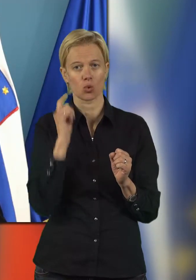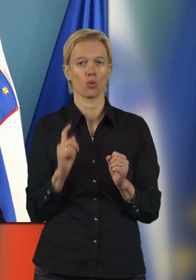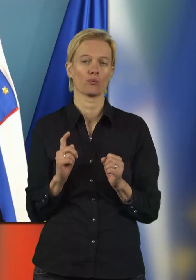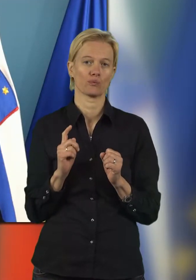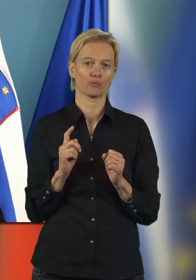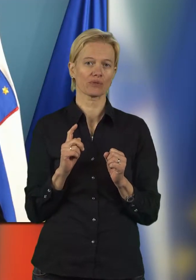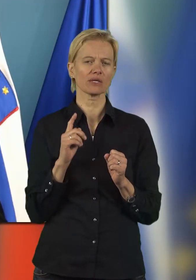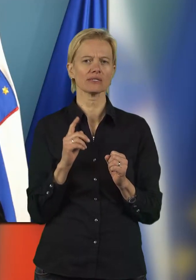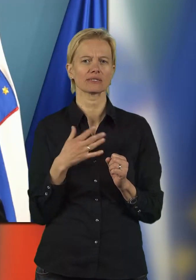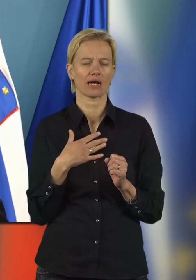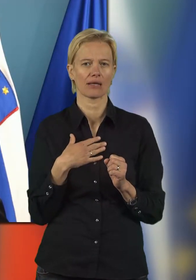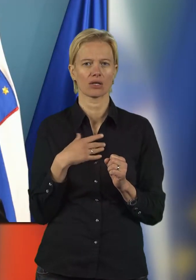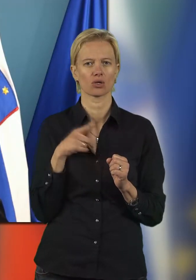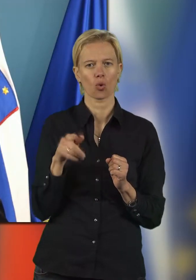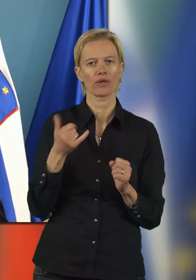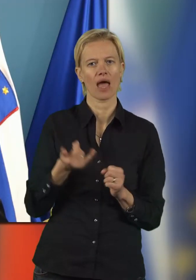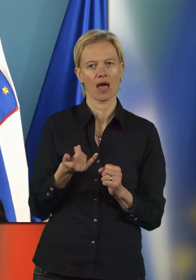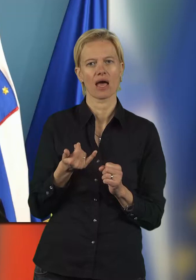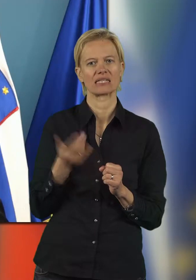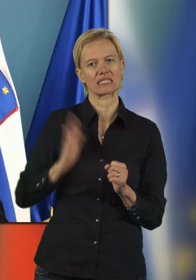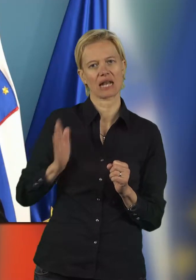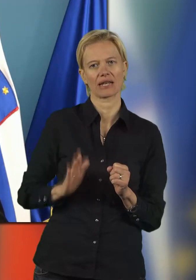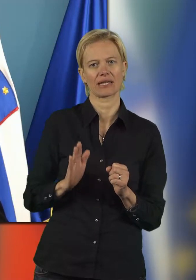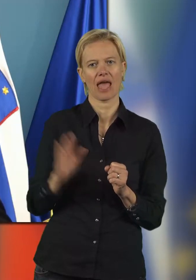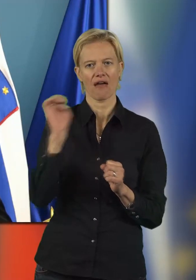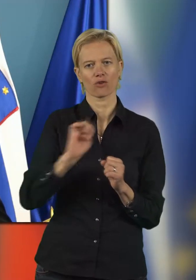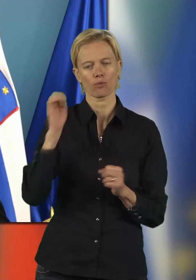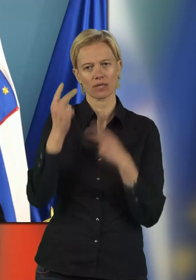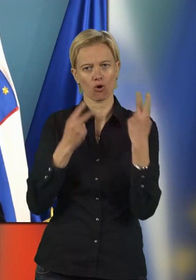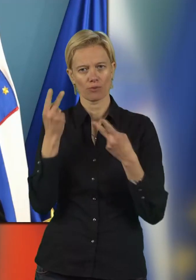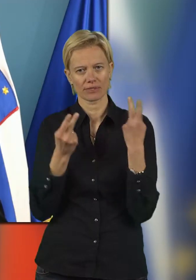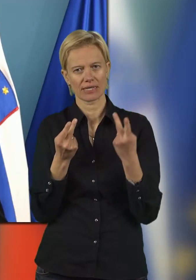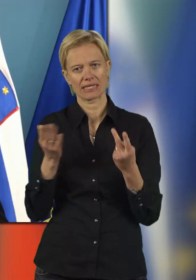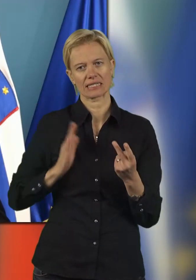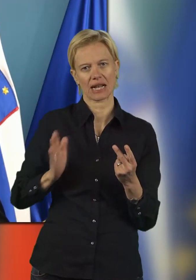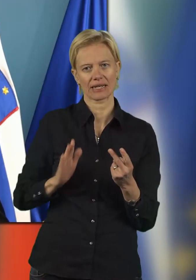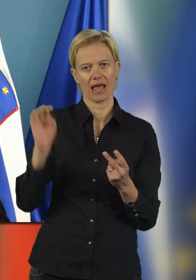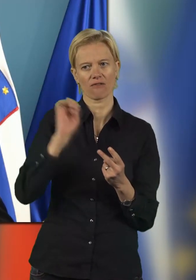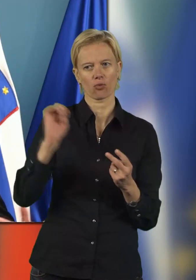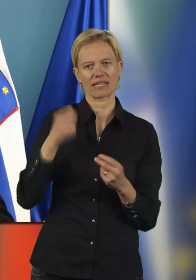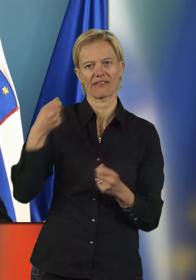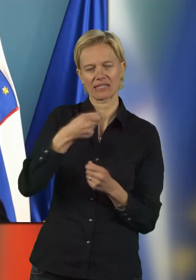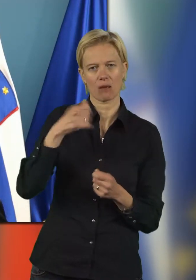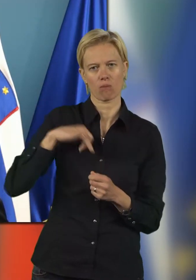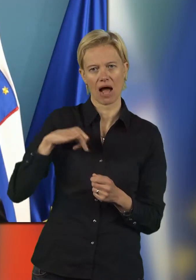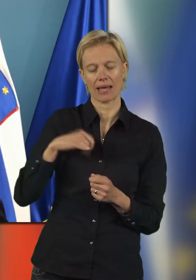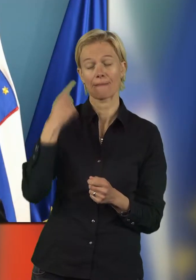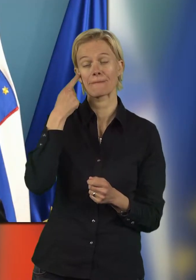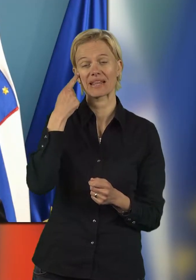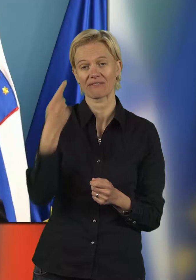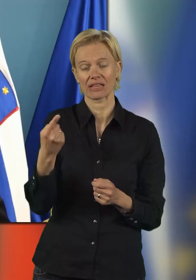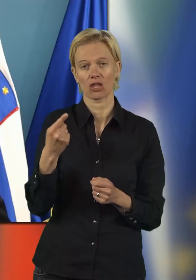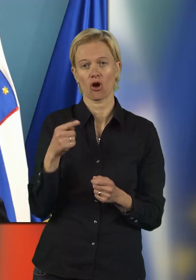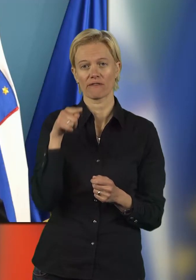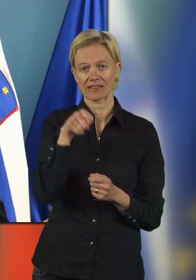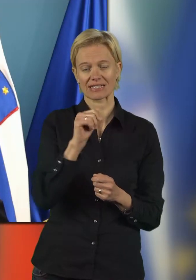ni izvedljivo v tem smislu, kar je tudi konec koncev strani Evropske komisije, strani Evropske investicijske banke